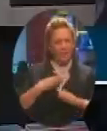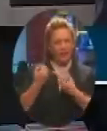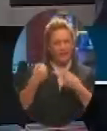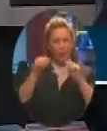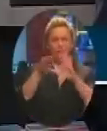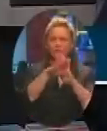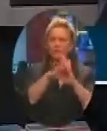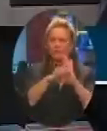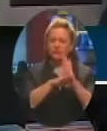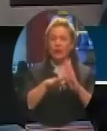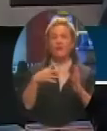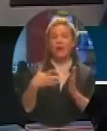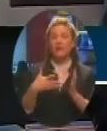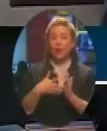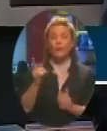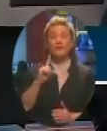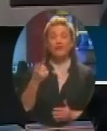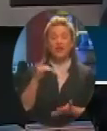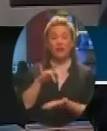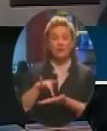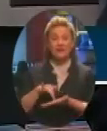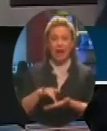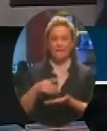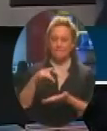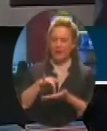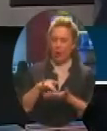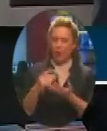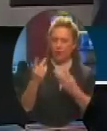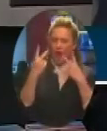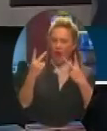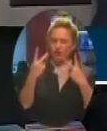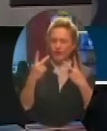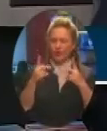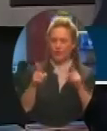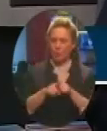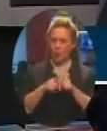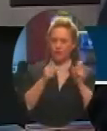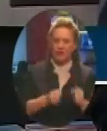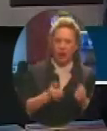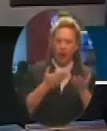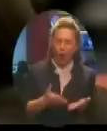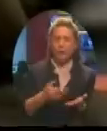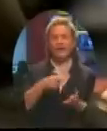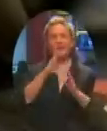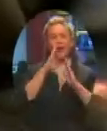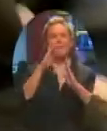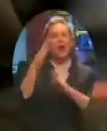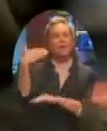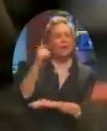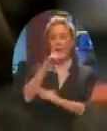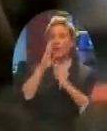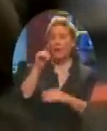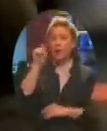שמי שנמצא בעמדות המפתח הביטחוניות ושל שומרי הסף נאמן למדינה בראש ובראשונה. מי שכן